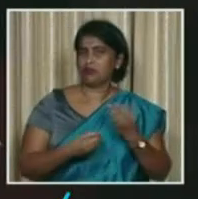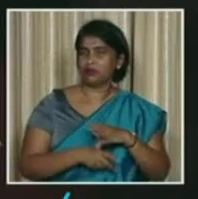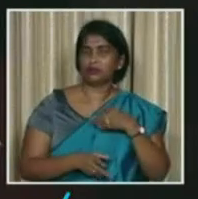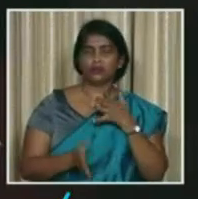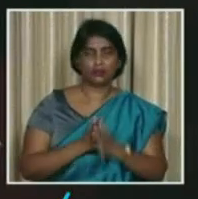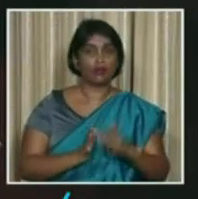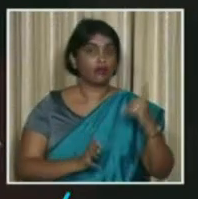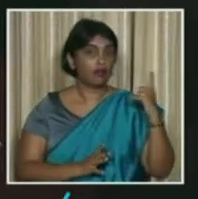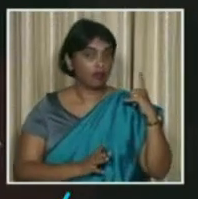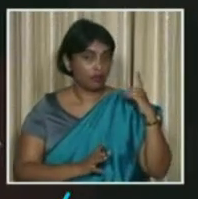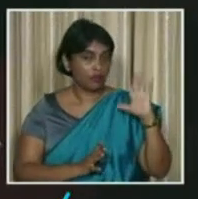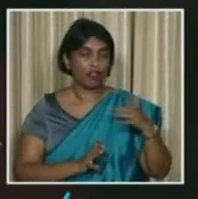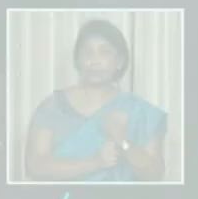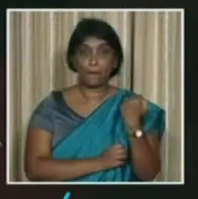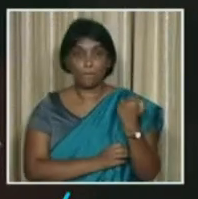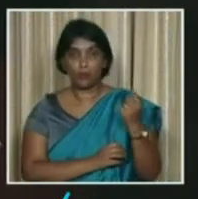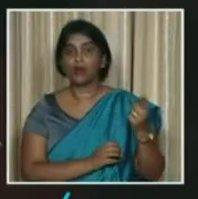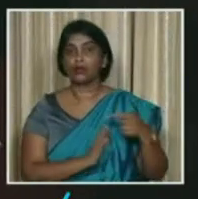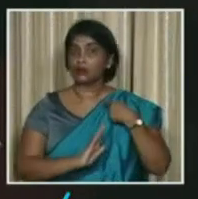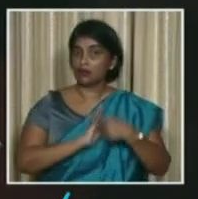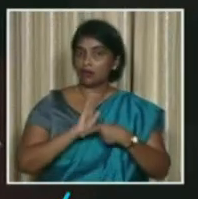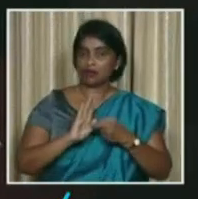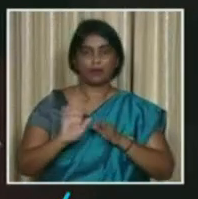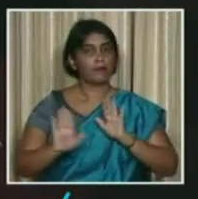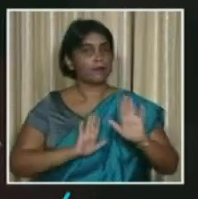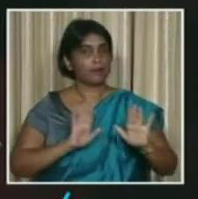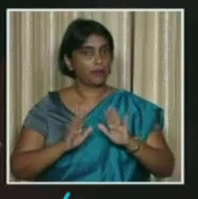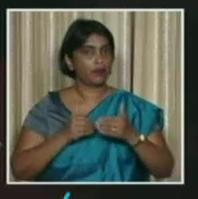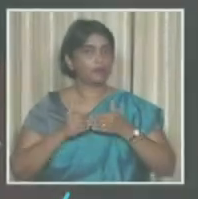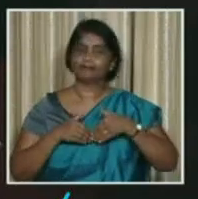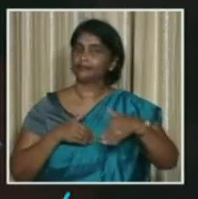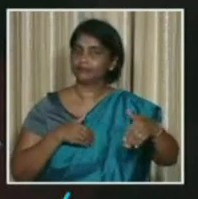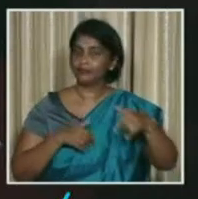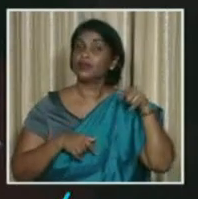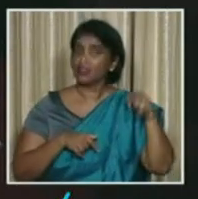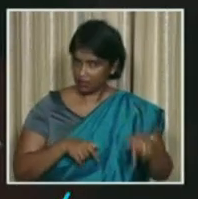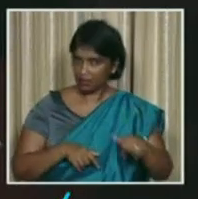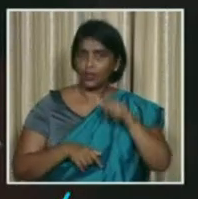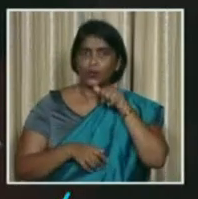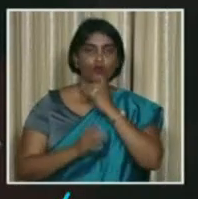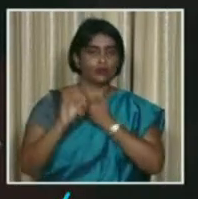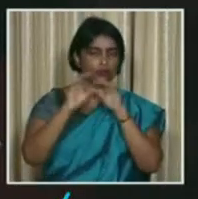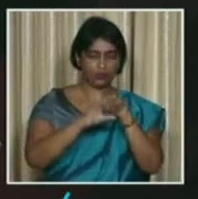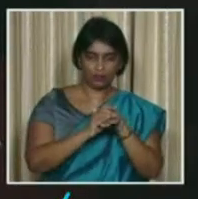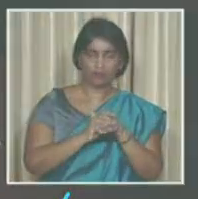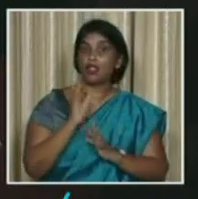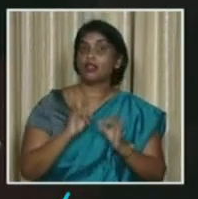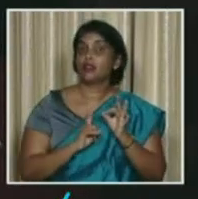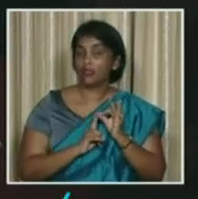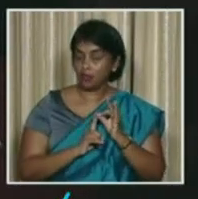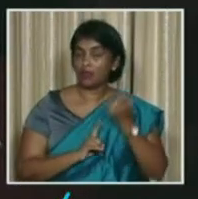කරමින් හමුදාවේ සහ පොලිසියේ බලේ රට පාලනය කරන යුගයකට අපි ඇවිල්ලා තියෙනවා. මේකද මේ රටේ ප්‍රජාතන්ත්‍රවාදය?